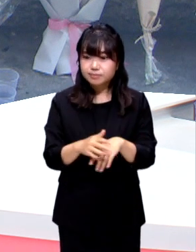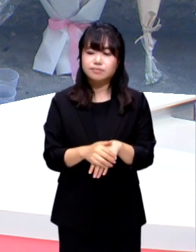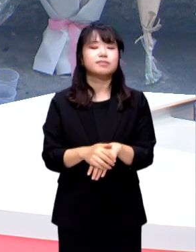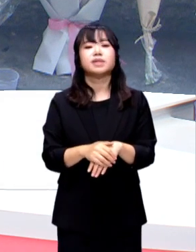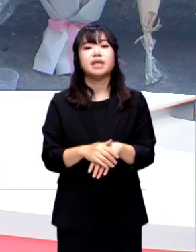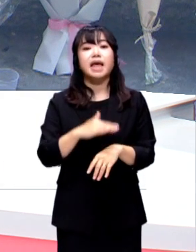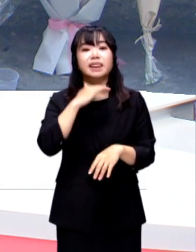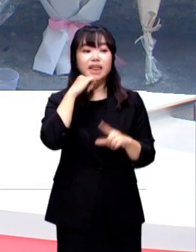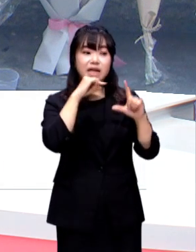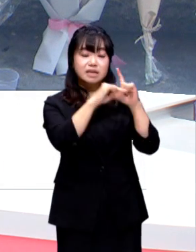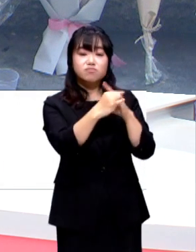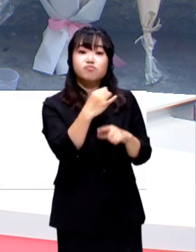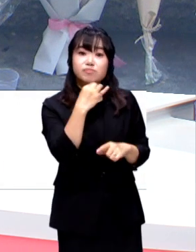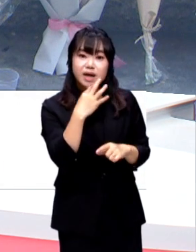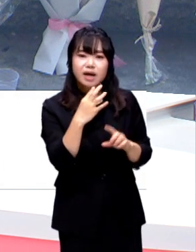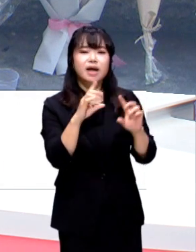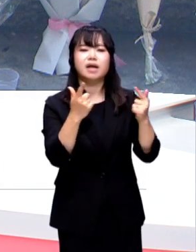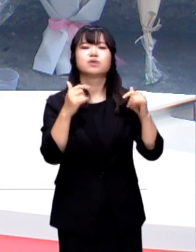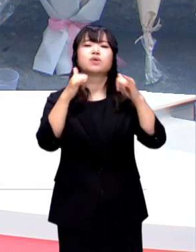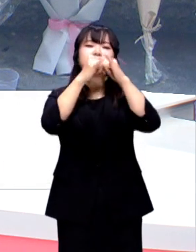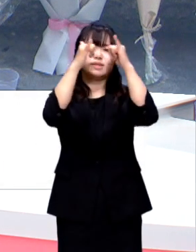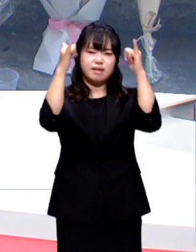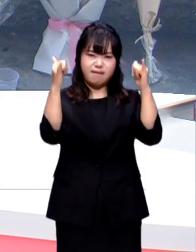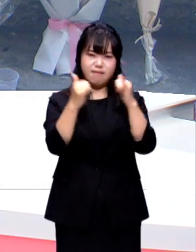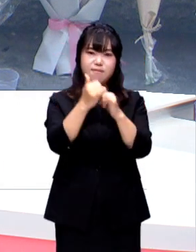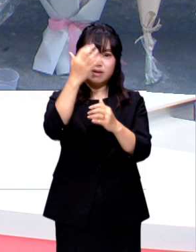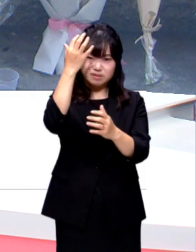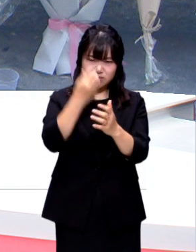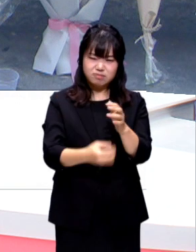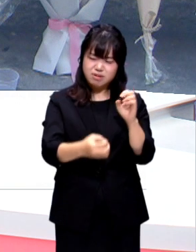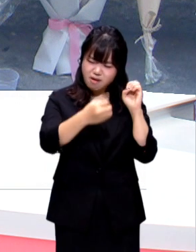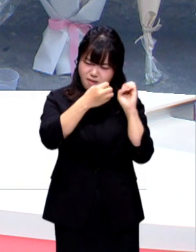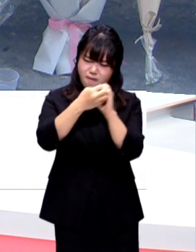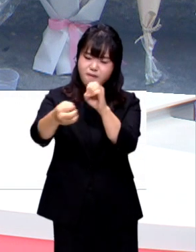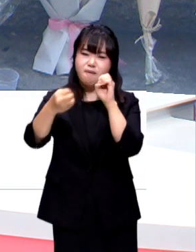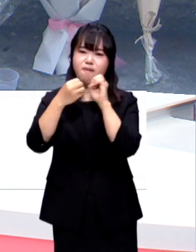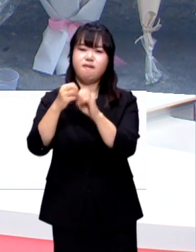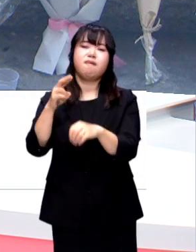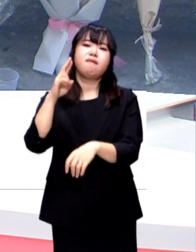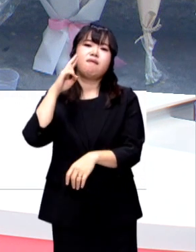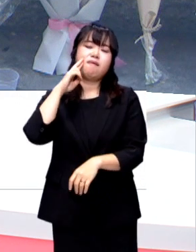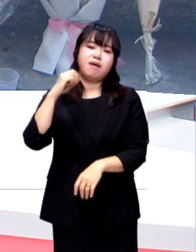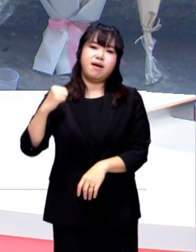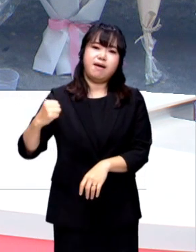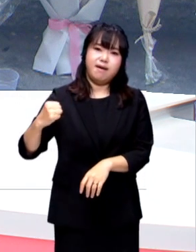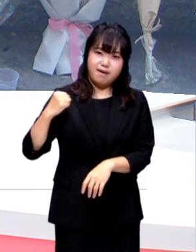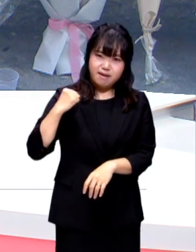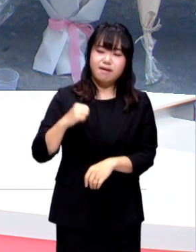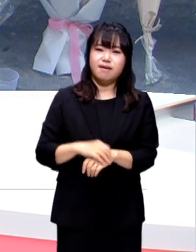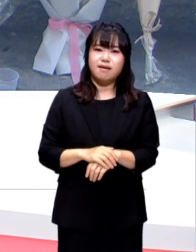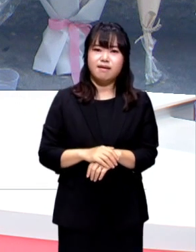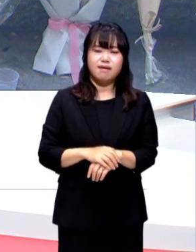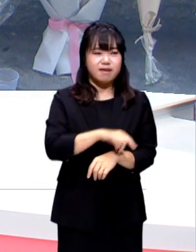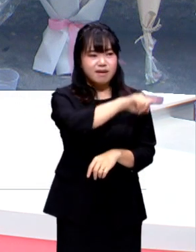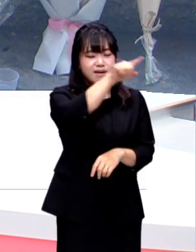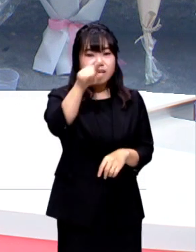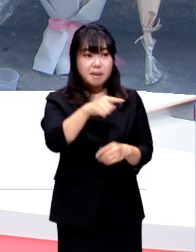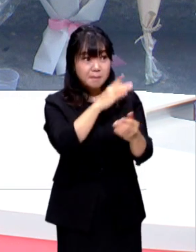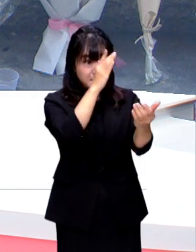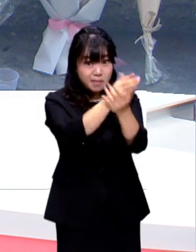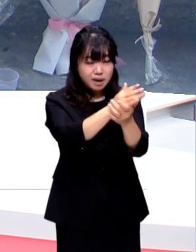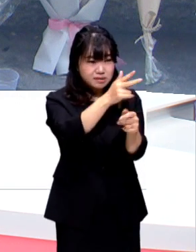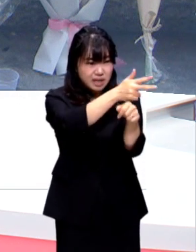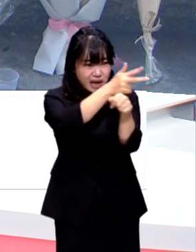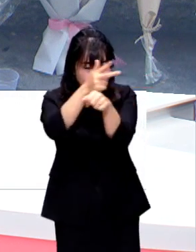특정 세대뿐만 아니라 우리 사회 전체를 충격에 빠뜨렸습니다. 사고 현장 영상이 TV나 SNS